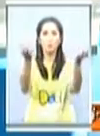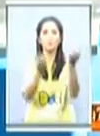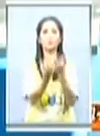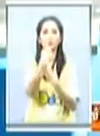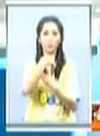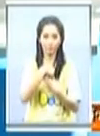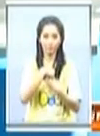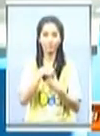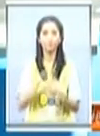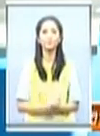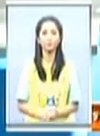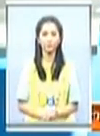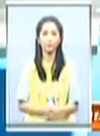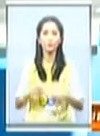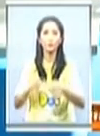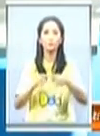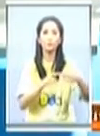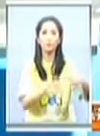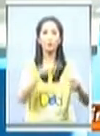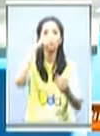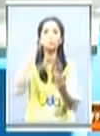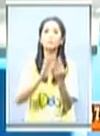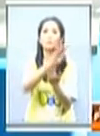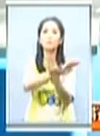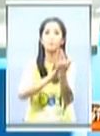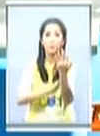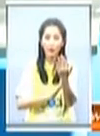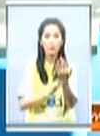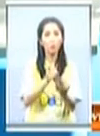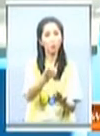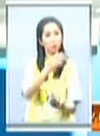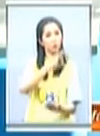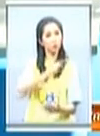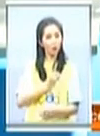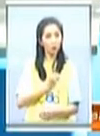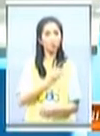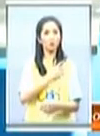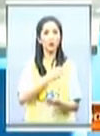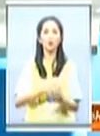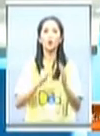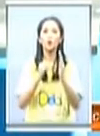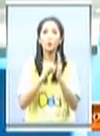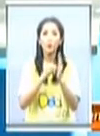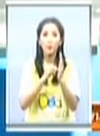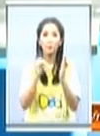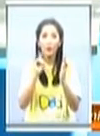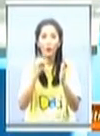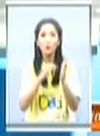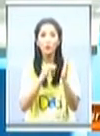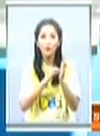เอาละครับไปดูเรื่องของประเทศไทยถ้ามีผลออกมาแบบนี้เนี่ยคุณจะตกใจไหมเขาบอกกรุงเทพมหานครเนี่ยถูกจัดอันดับเป็นเมืองปล